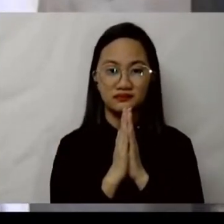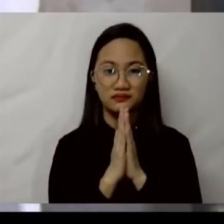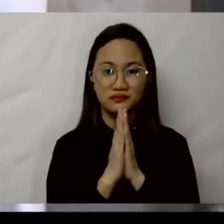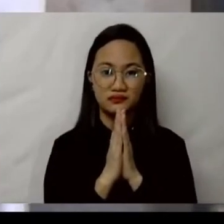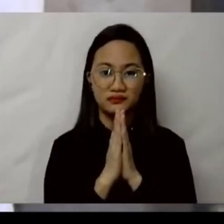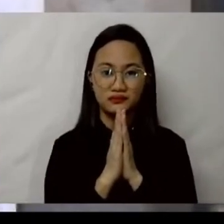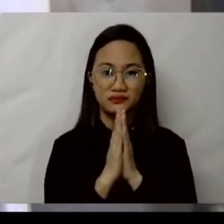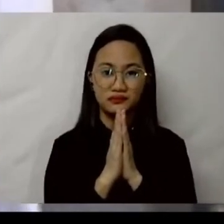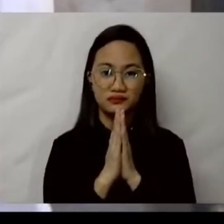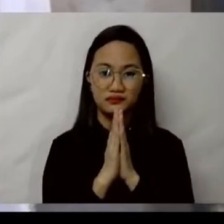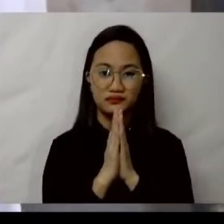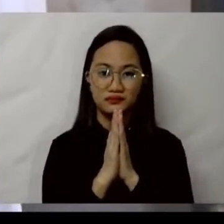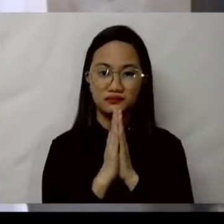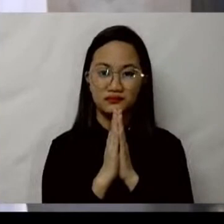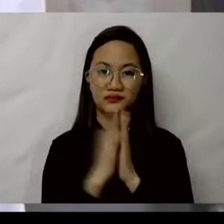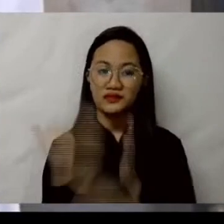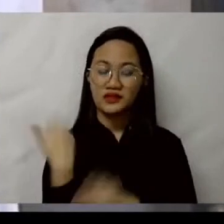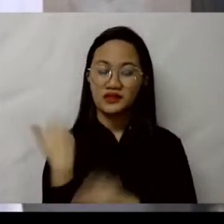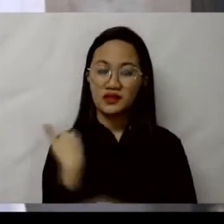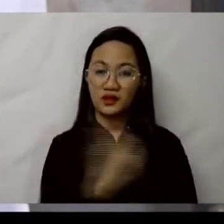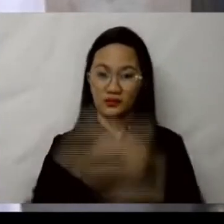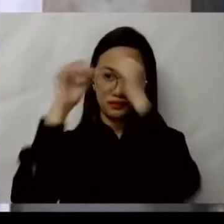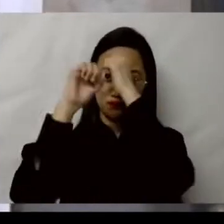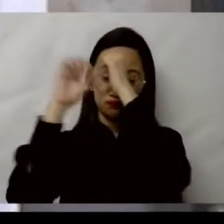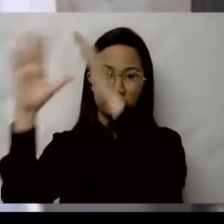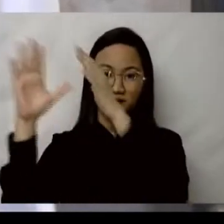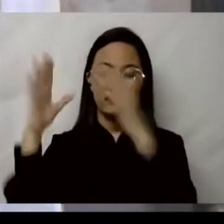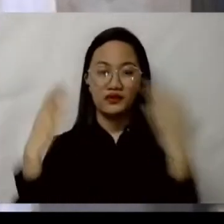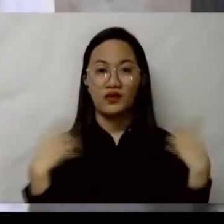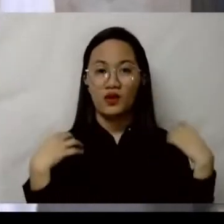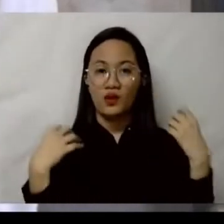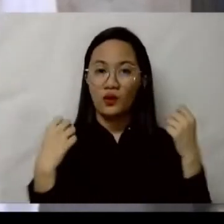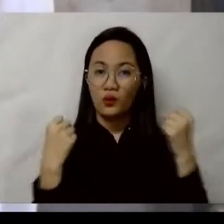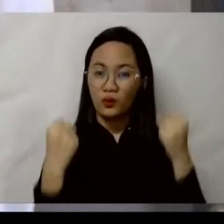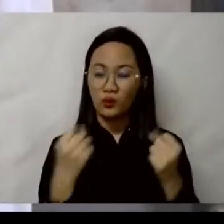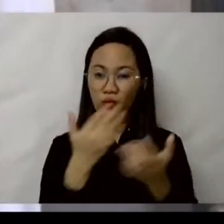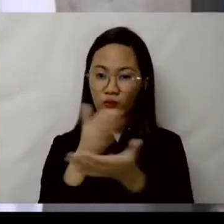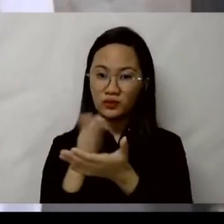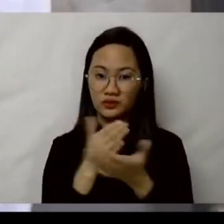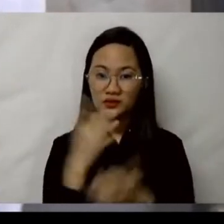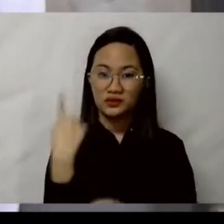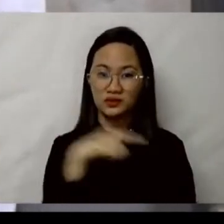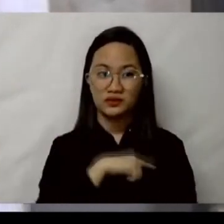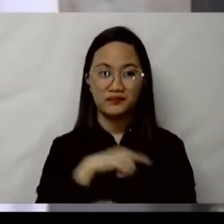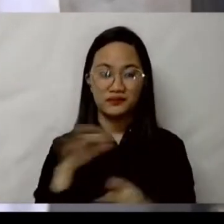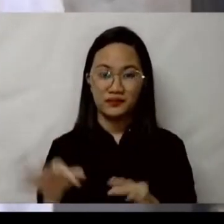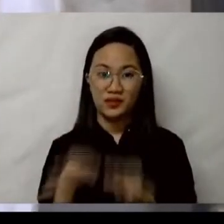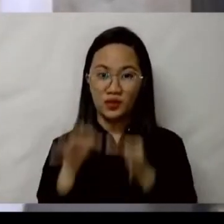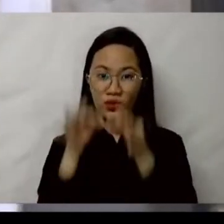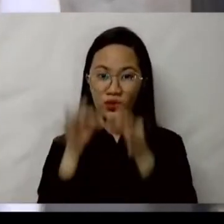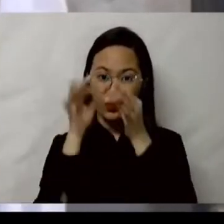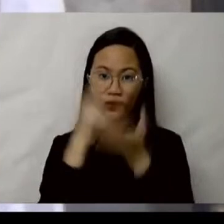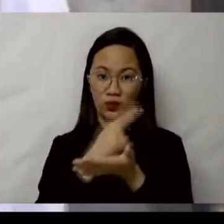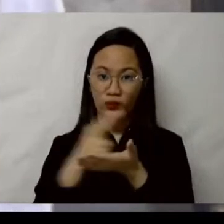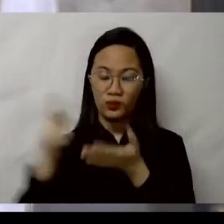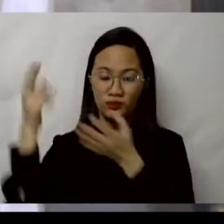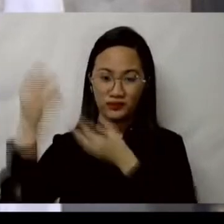Ama naming mapagmahal, ang pakikinabang namin sa piging na banal ay magdulot nawa sa amin